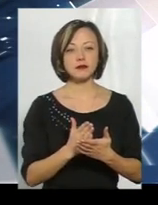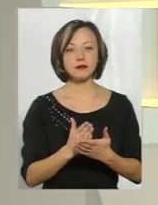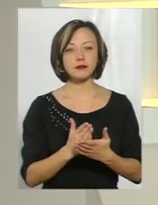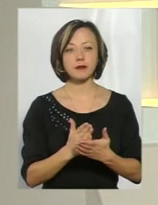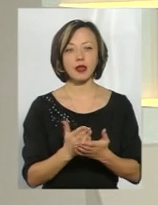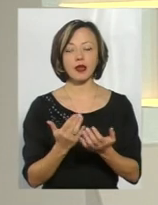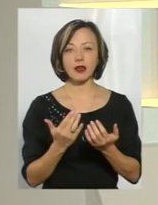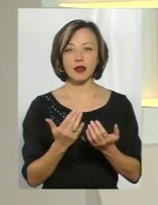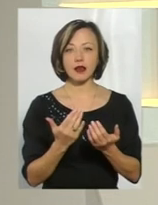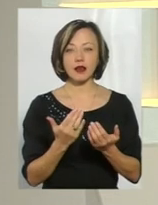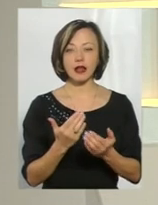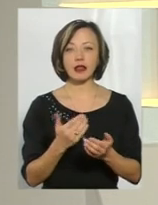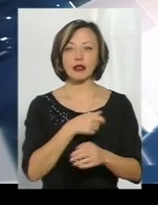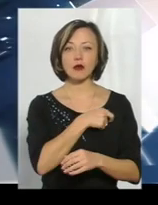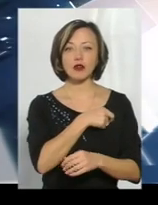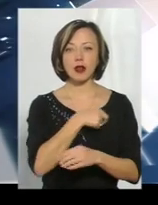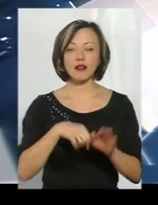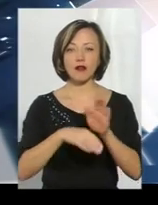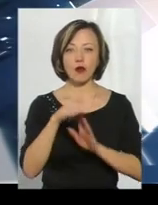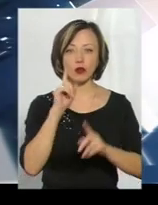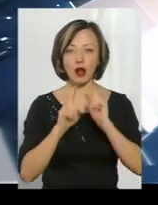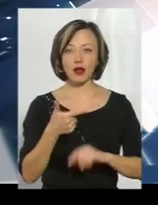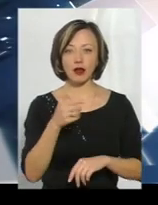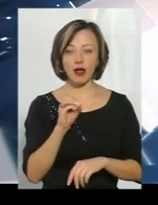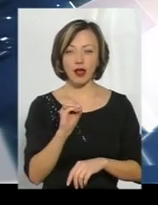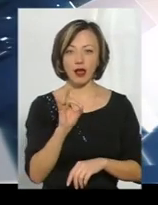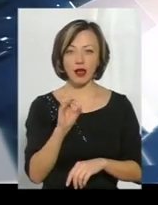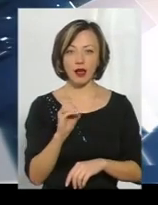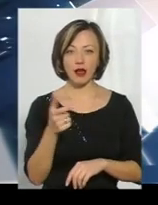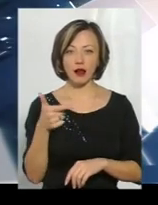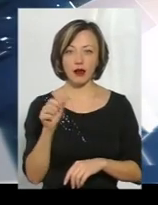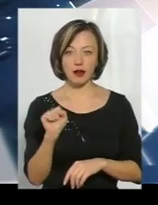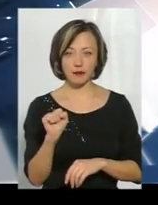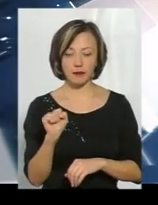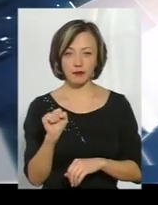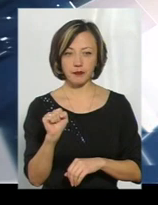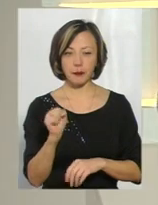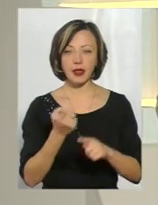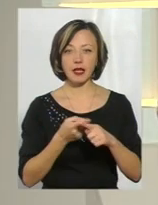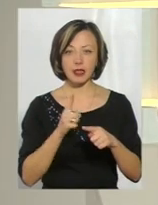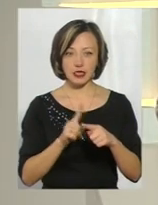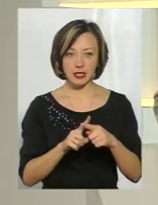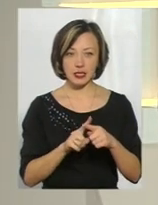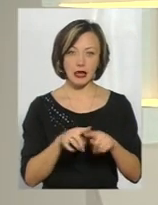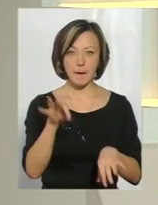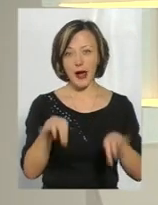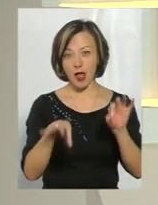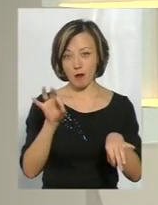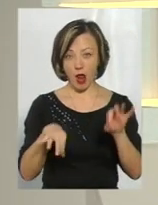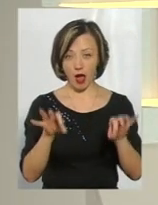чинний міський голова. Ерега. От. Тобто це свого роду